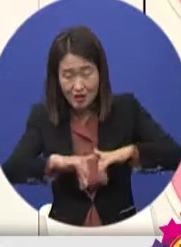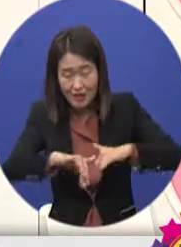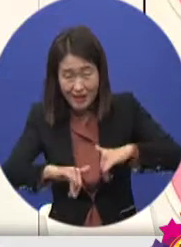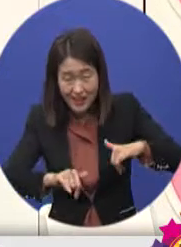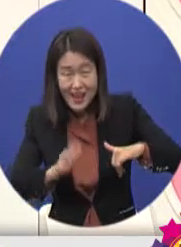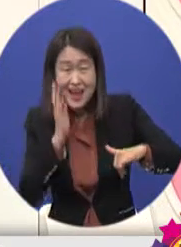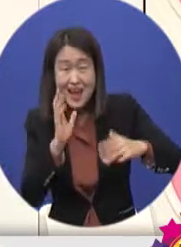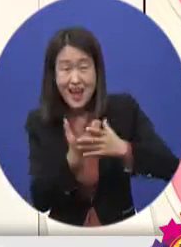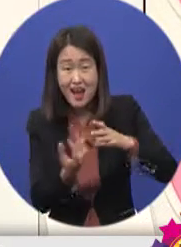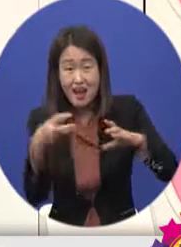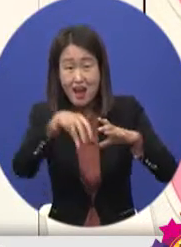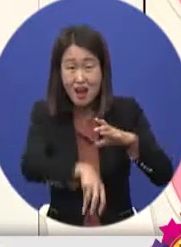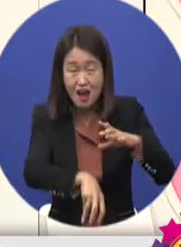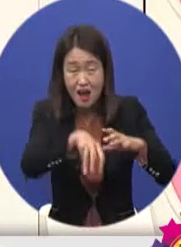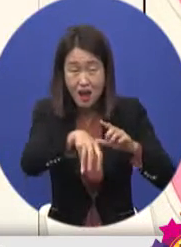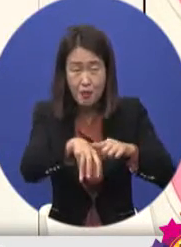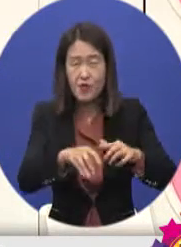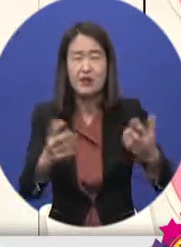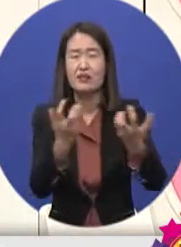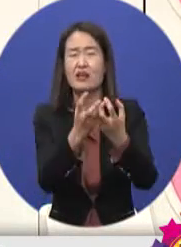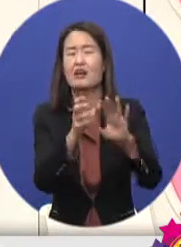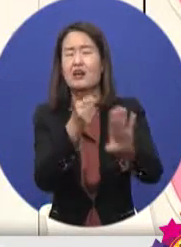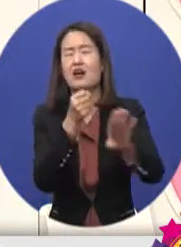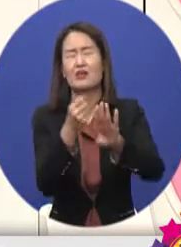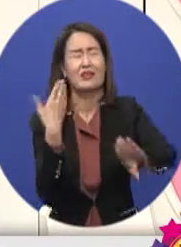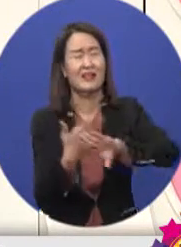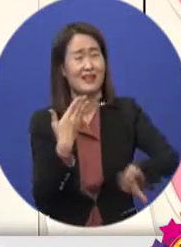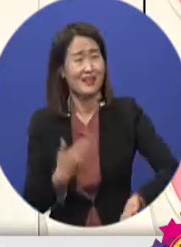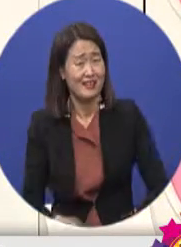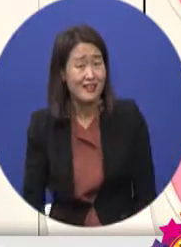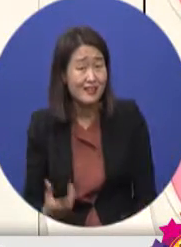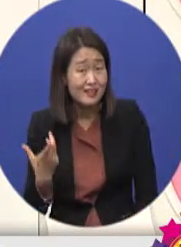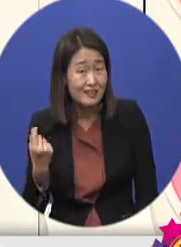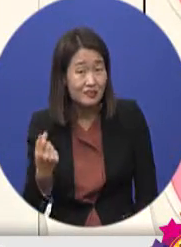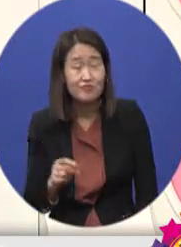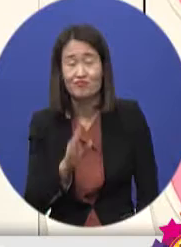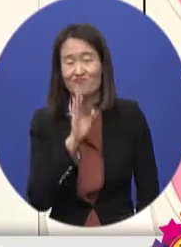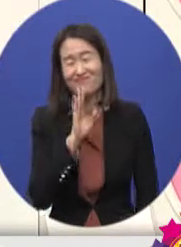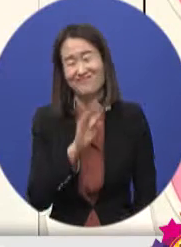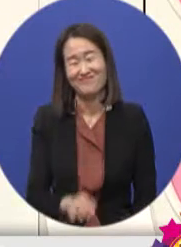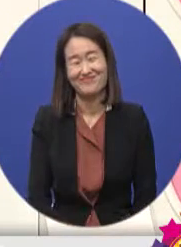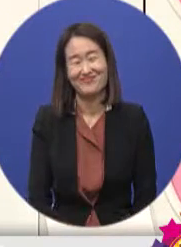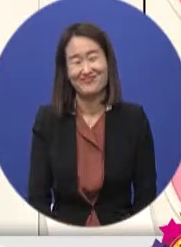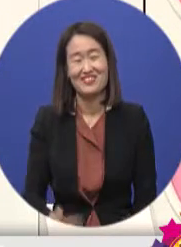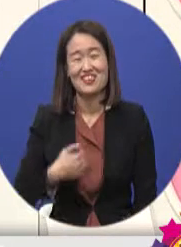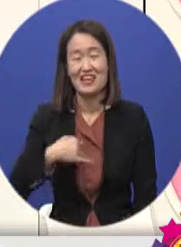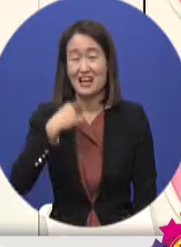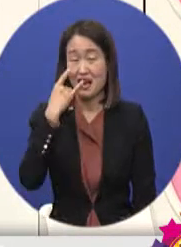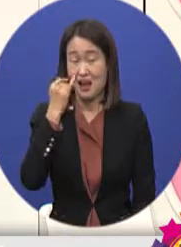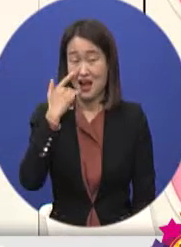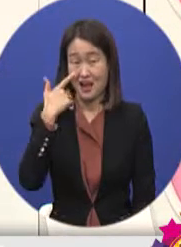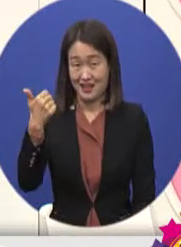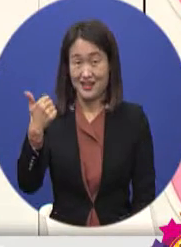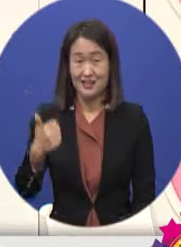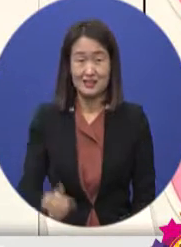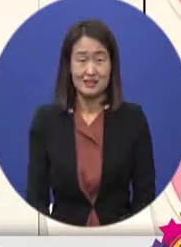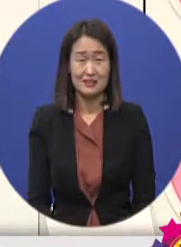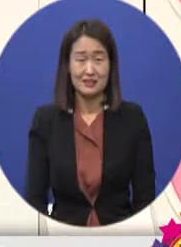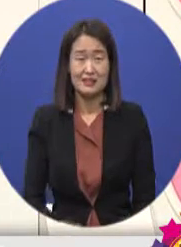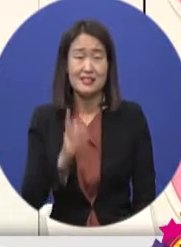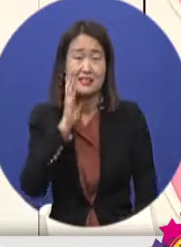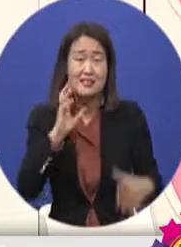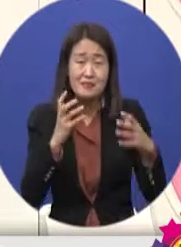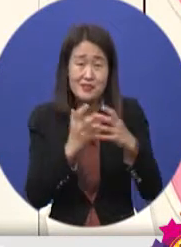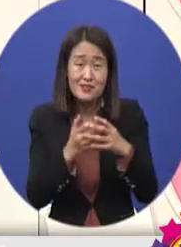맛은 김치 냉장고 그 맛하고 또 다르잖아요. 그죠? 그렇죠. 네. 저희 어머니 아버지는요, 그